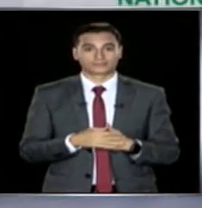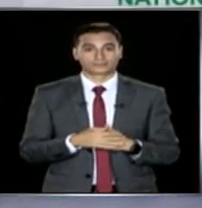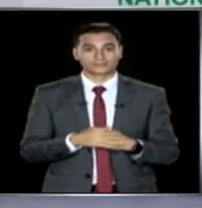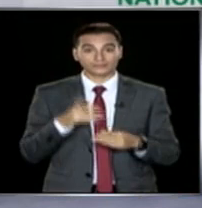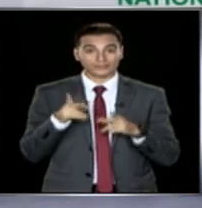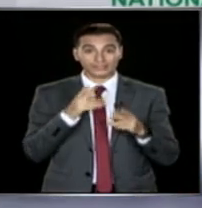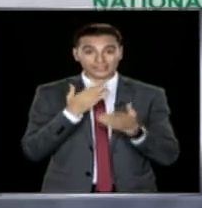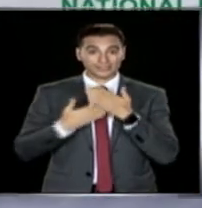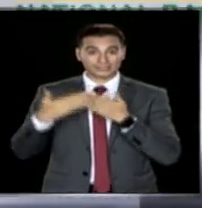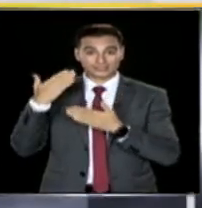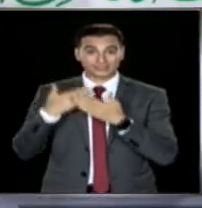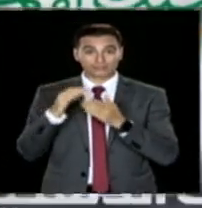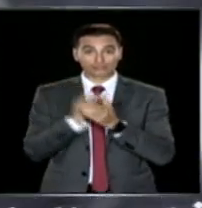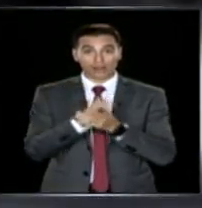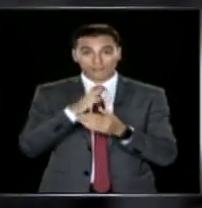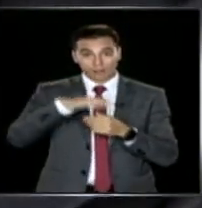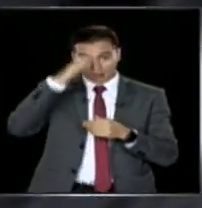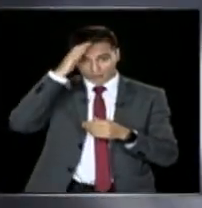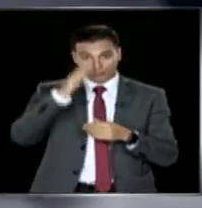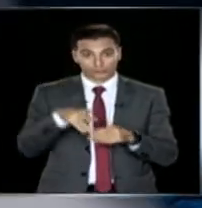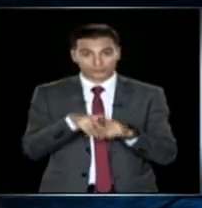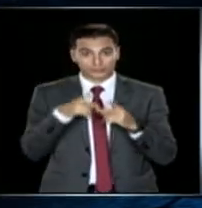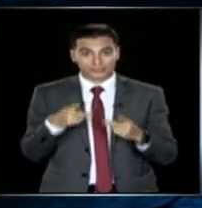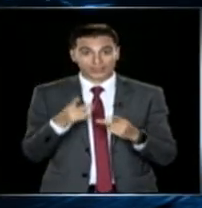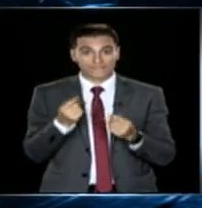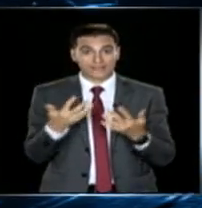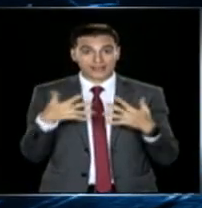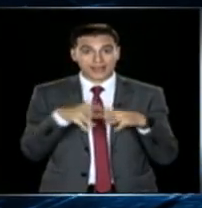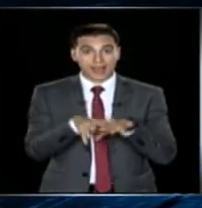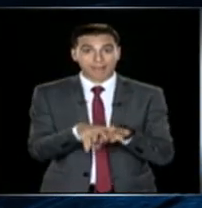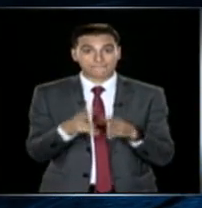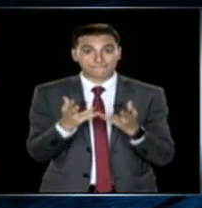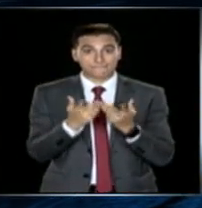في الحلقات اللي فاتت أصحابنا العباقرة قادرون باختلاف جمعوا